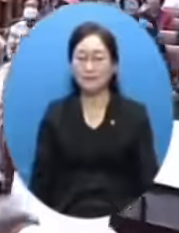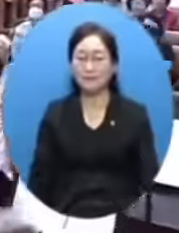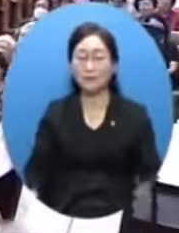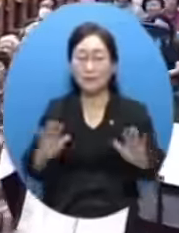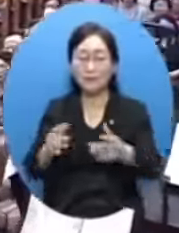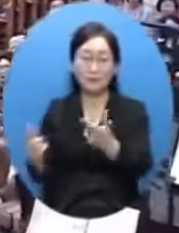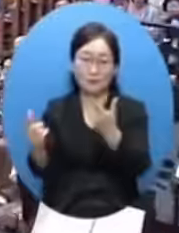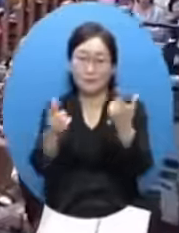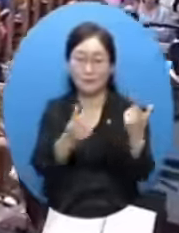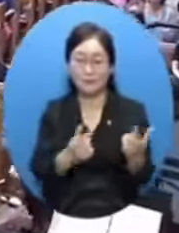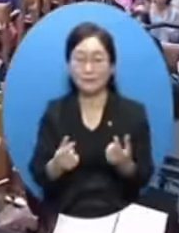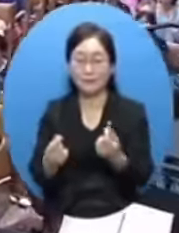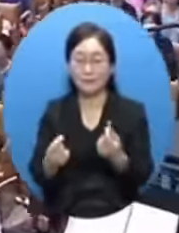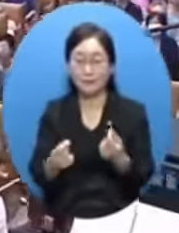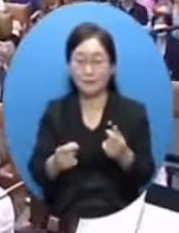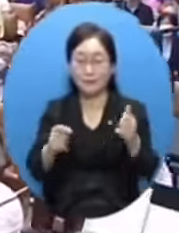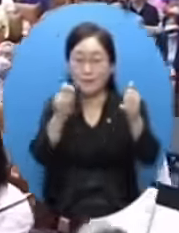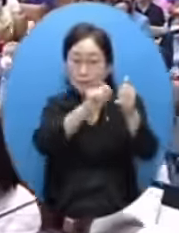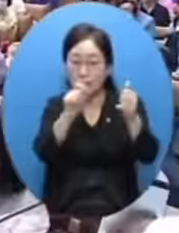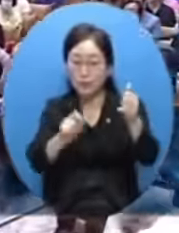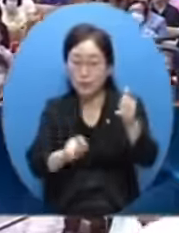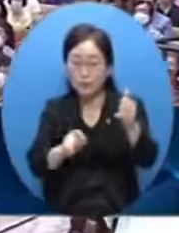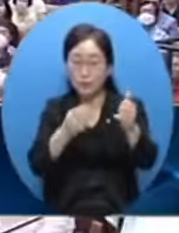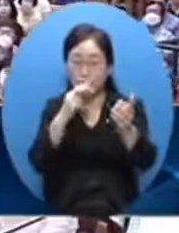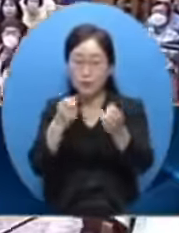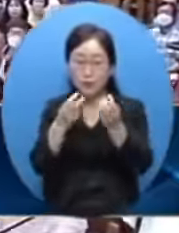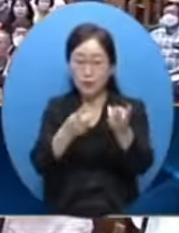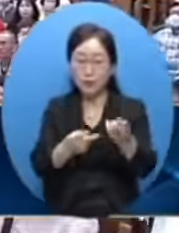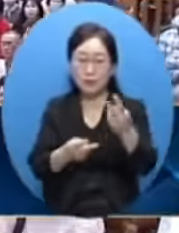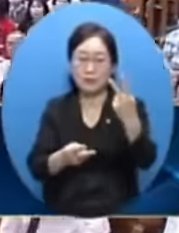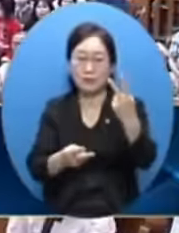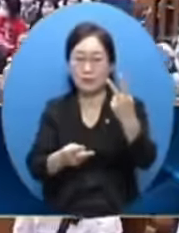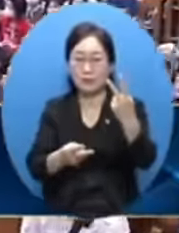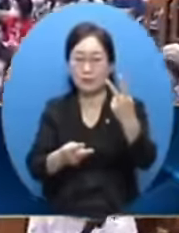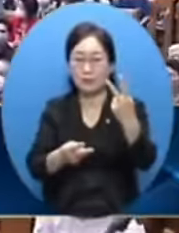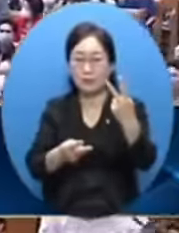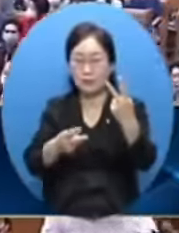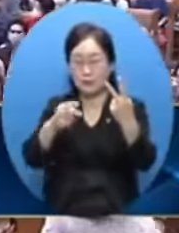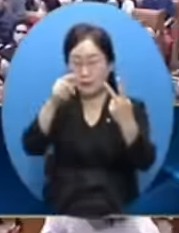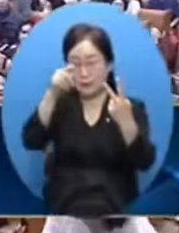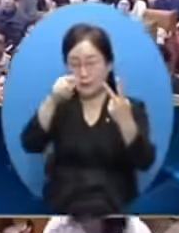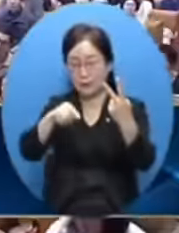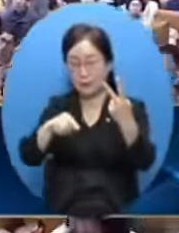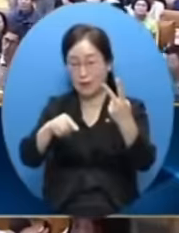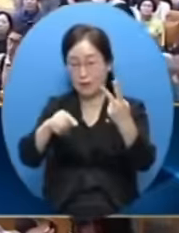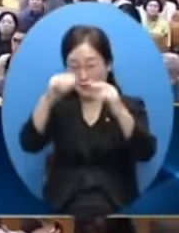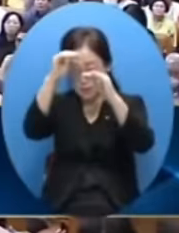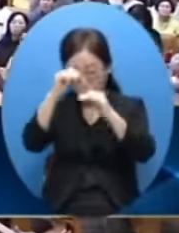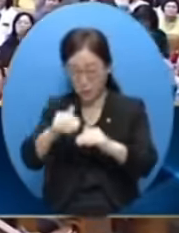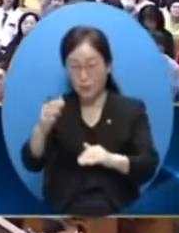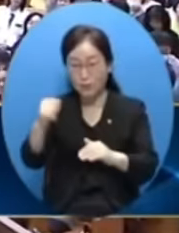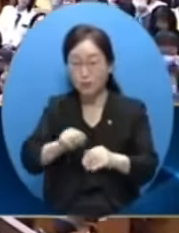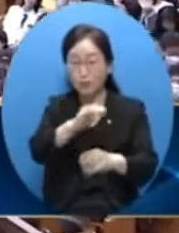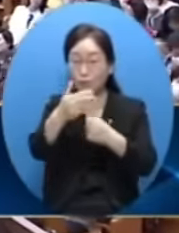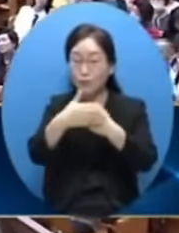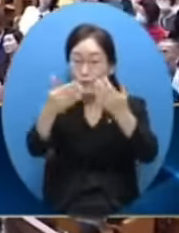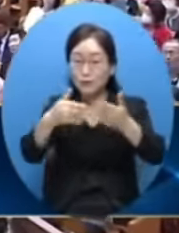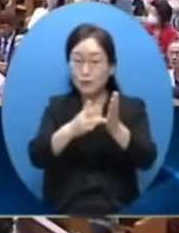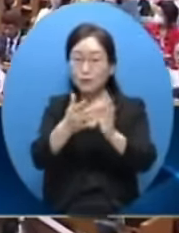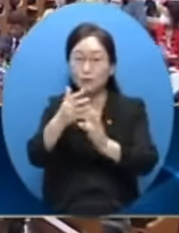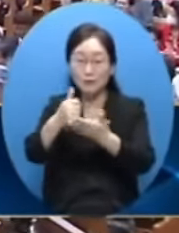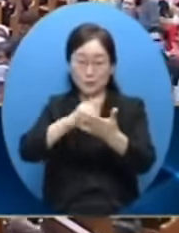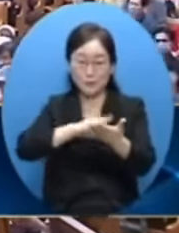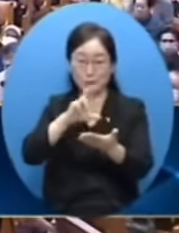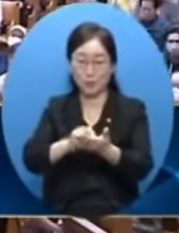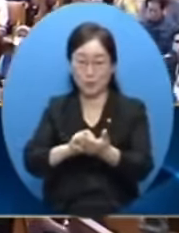오늘 전 여러분과 함께 히브리서 2장과 4장에 있는 본문을 말씀 중심으로 해서 우리를 도우시는 예수님 이 같은